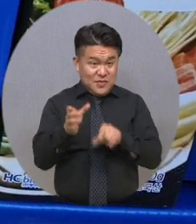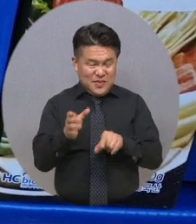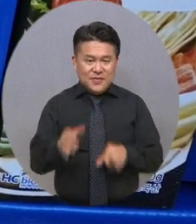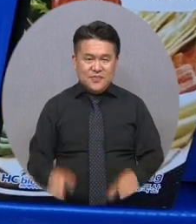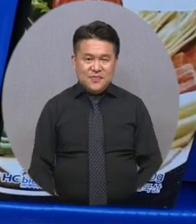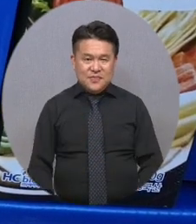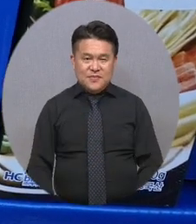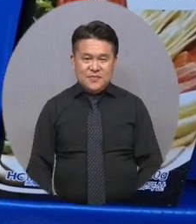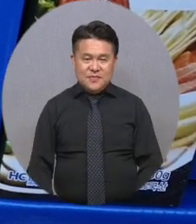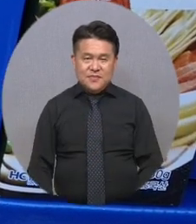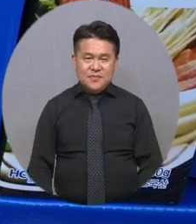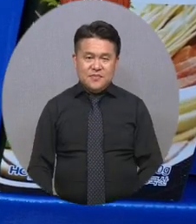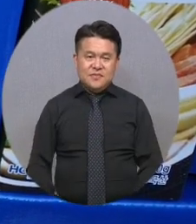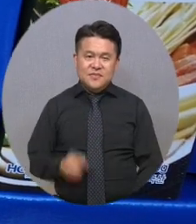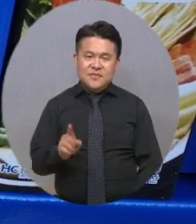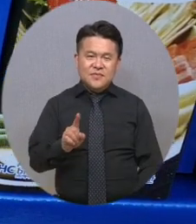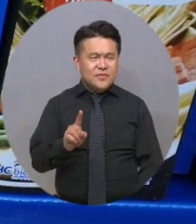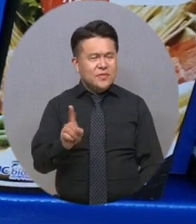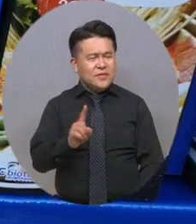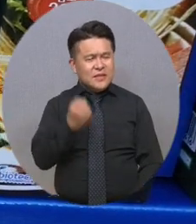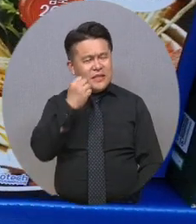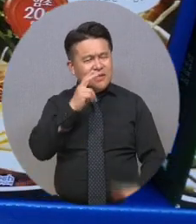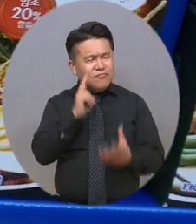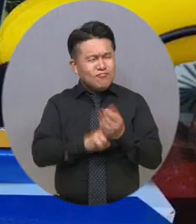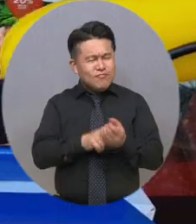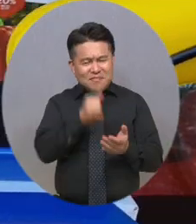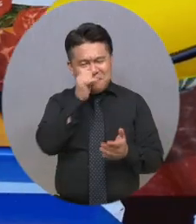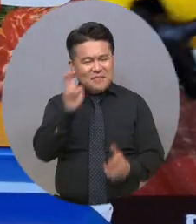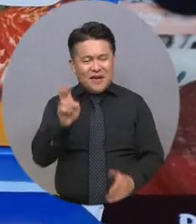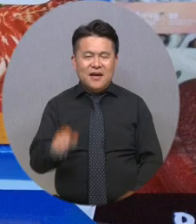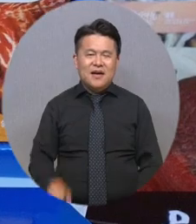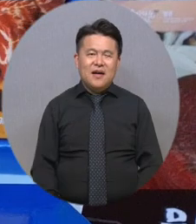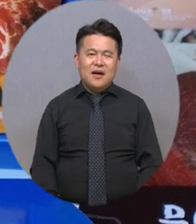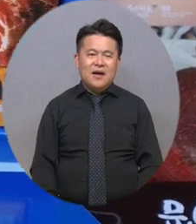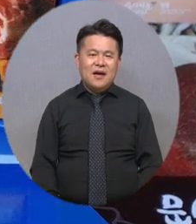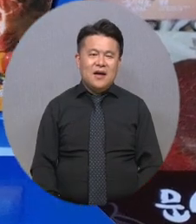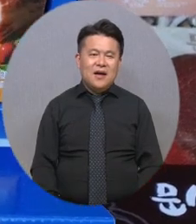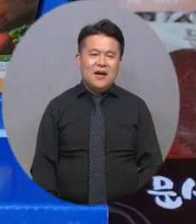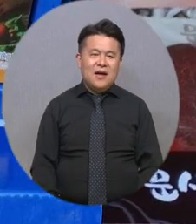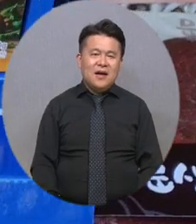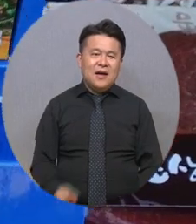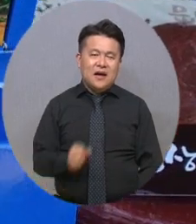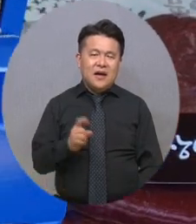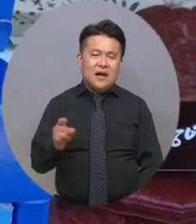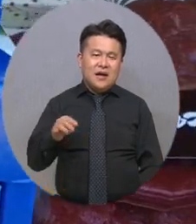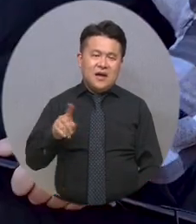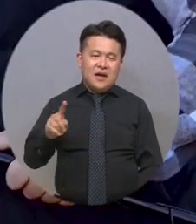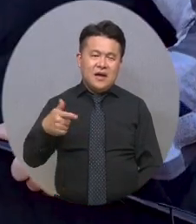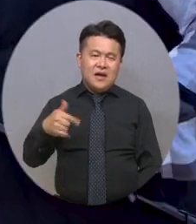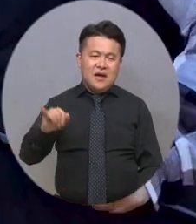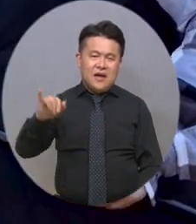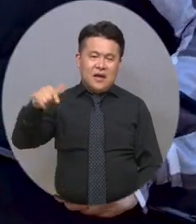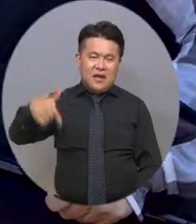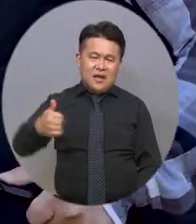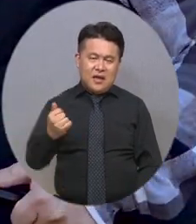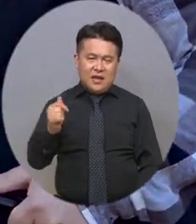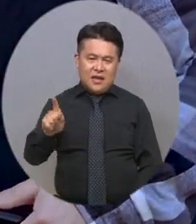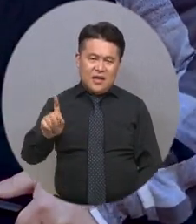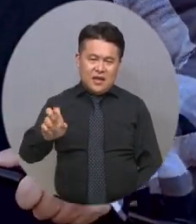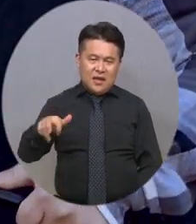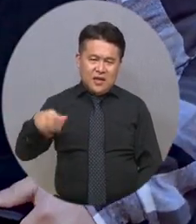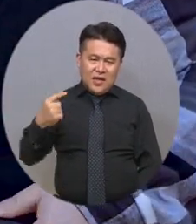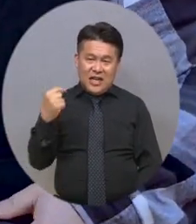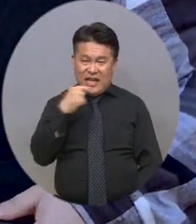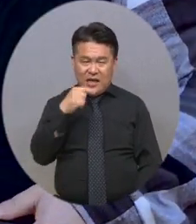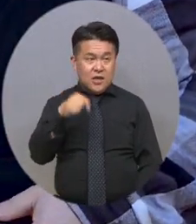키트. 여기도 뭔가 어마어마한 게 숨어 있는 것 같아요. 에버가닉 함초 소금. 여기 또 장흥이